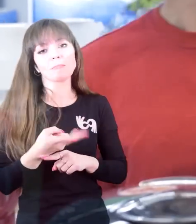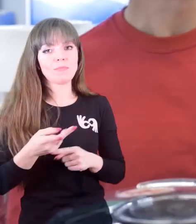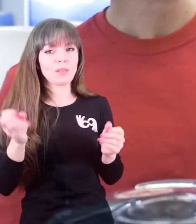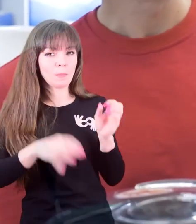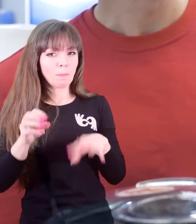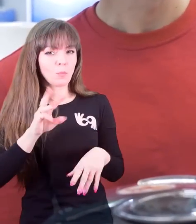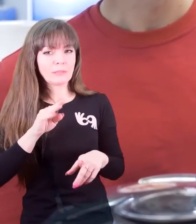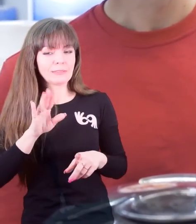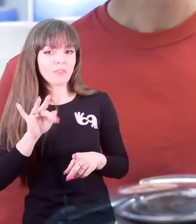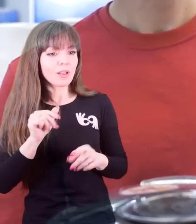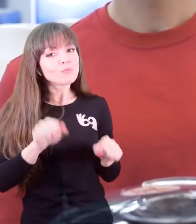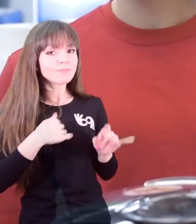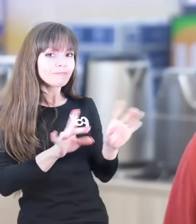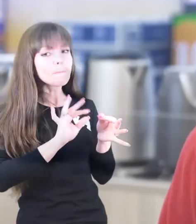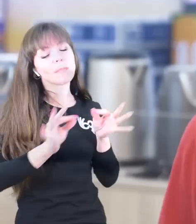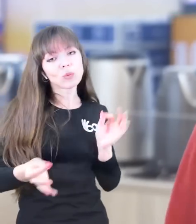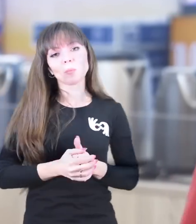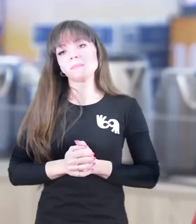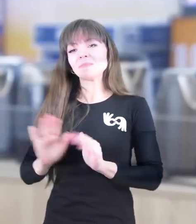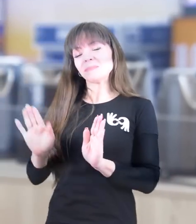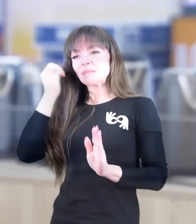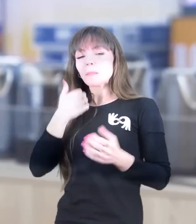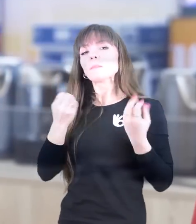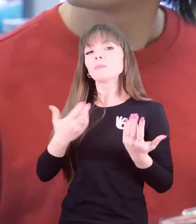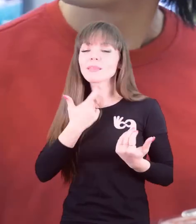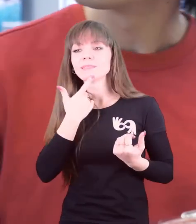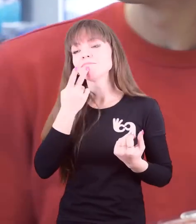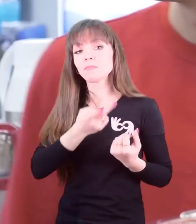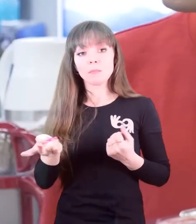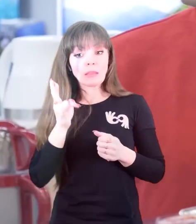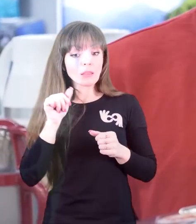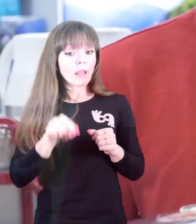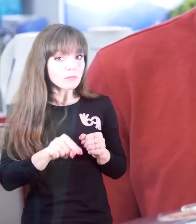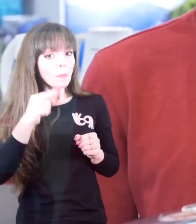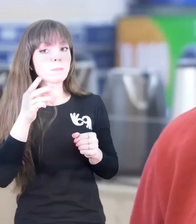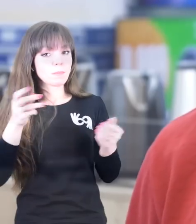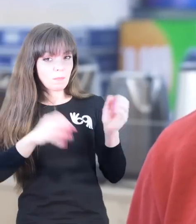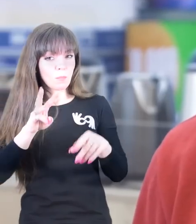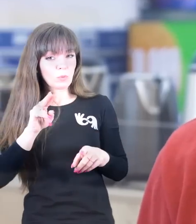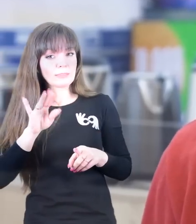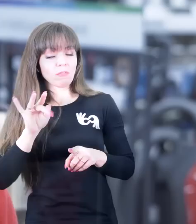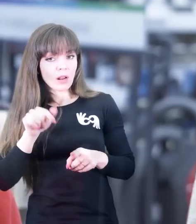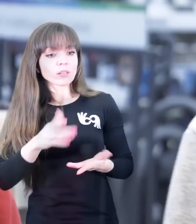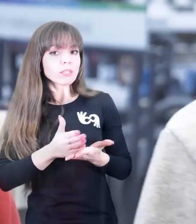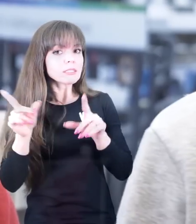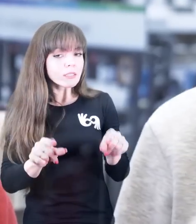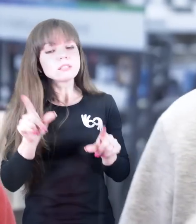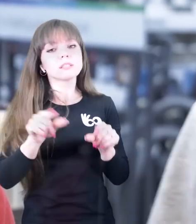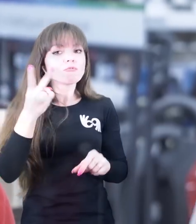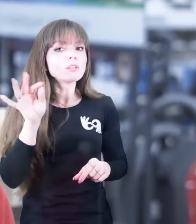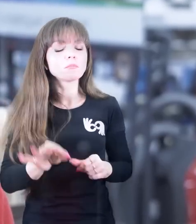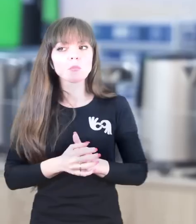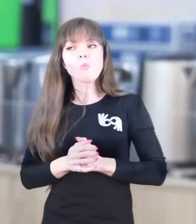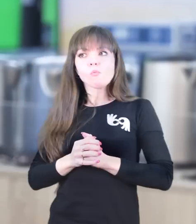Здравствуйте. Классная мультиварка, могу рассказать подробно. Да нет, спасибо, я так чисто смотрю. Но на данную мультиварку действует акция. Серьезно? Да, на нее действует